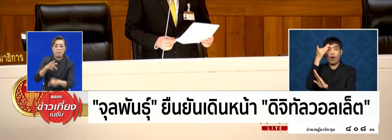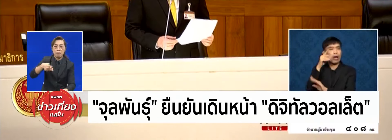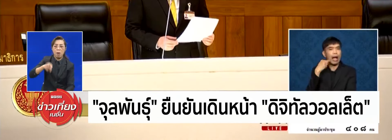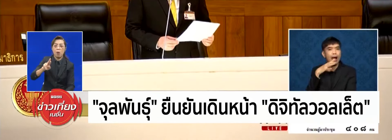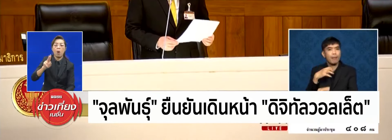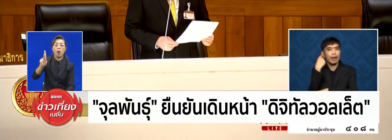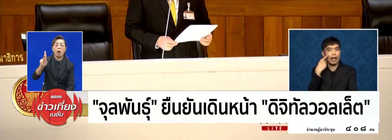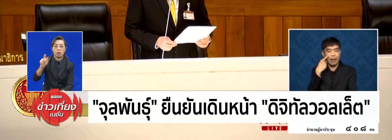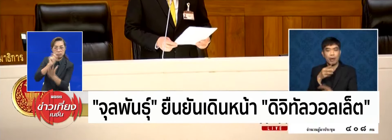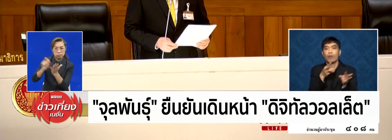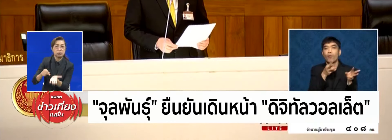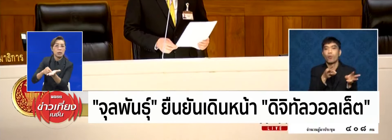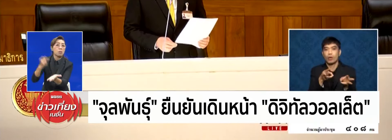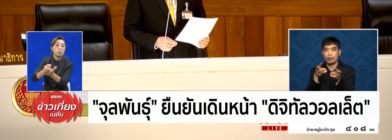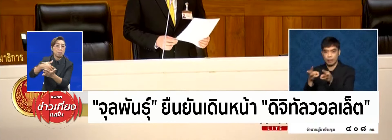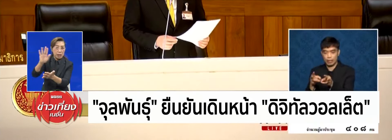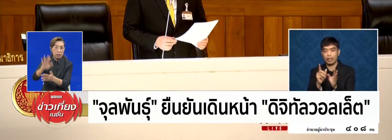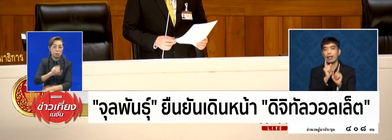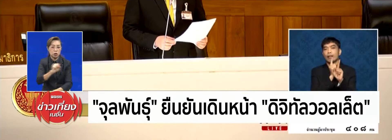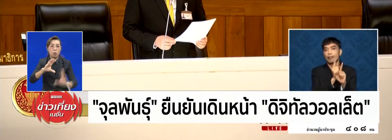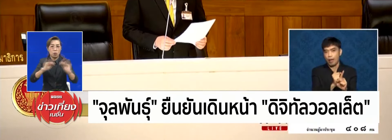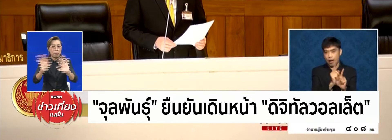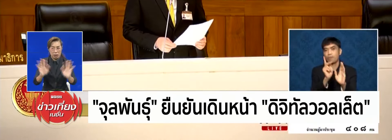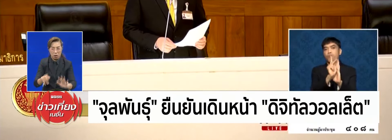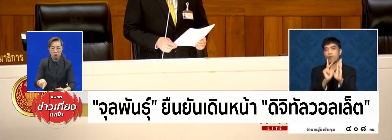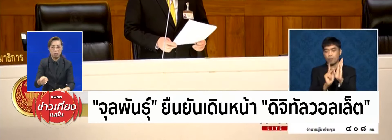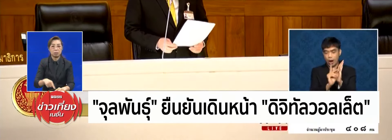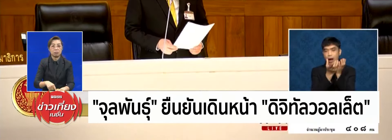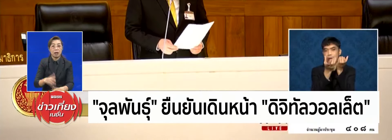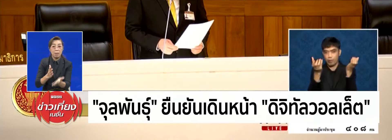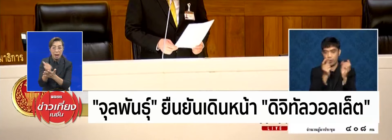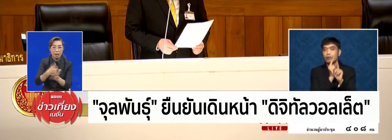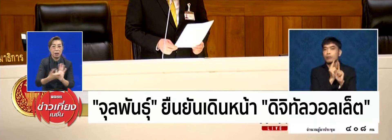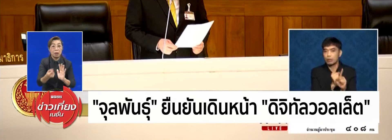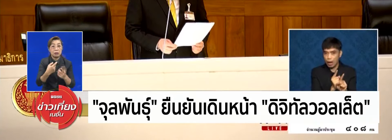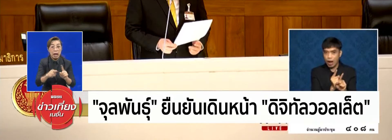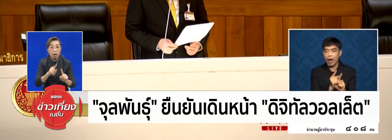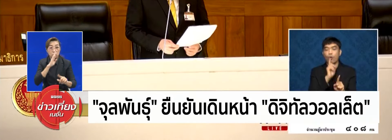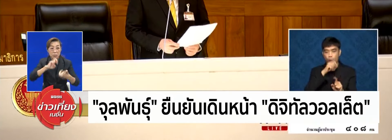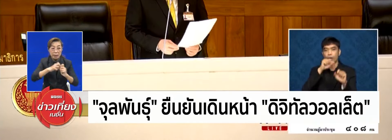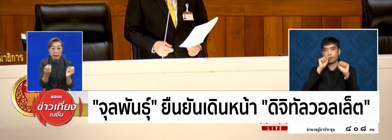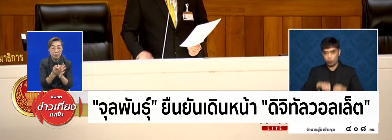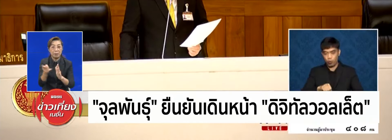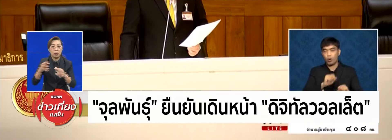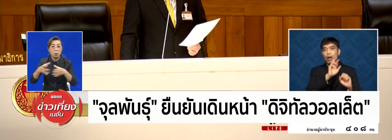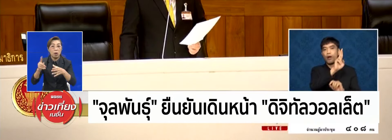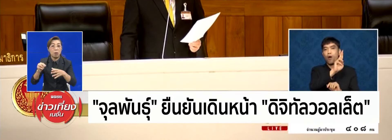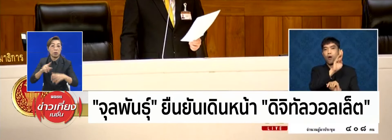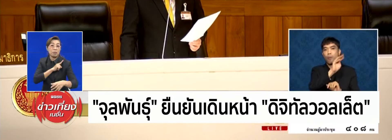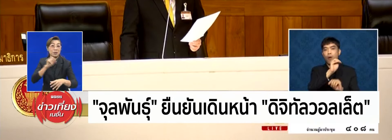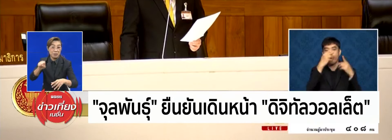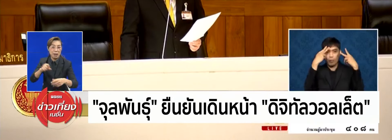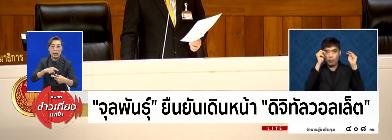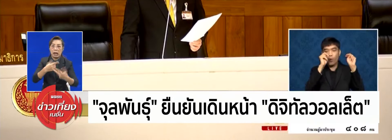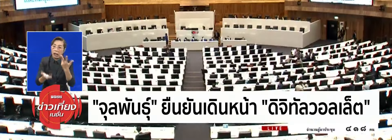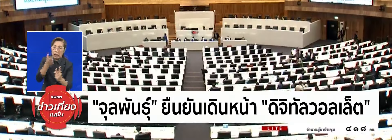กันไปเลยแล้วก็ออกซ้ำมันจะได้เร่งใช้จ่ายแต่แบบนี้ถ้ามันมีประเด็นอะไรคณะมนตรีก็ต้องรับไปไงฮะแต่ถ้าเกิดออกเป็นพรบ.มันต้องไปผ่านส